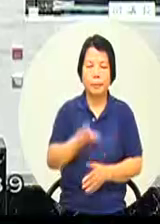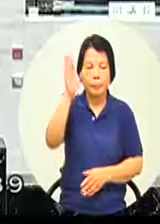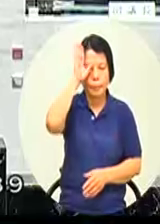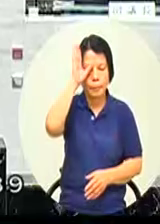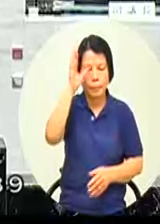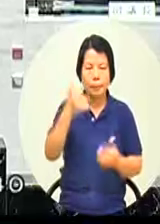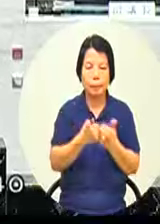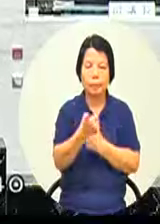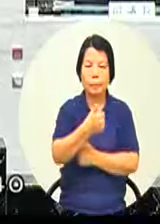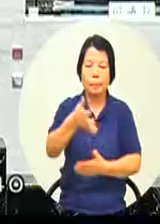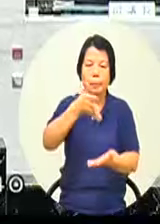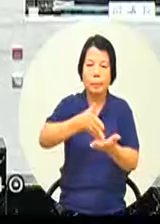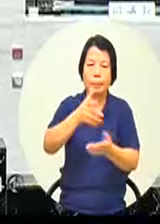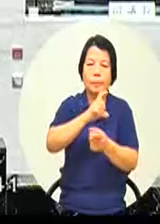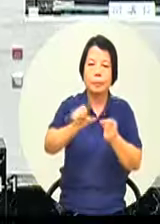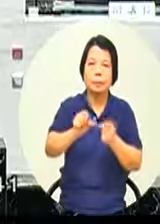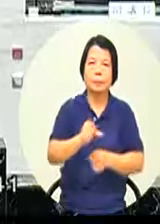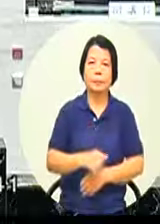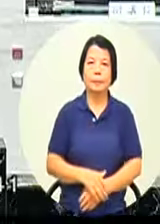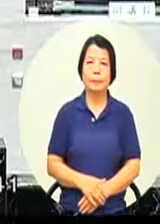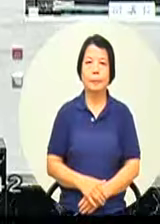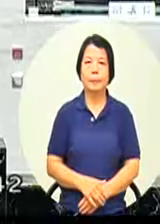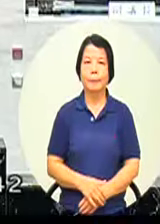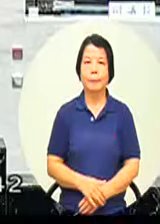议员质询，时间十五分钟。